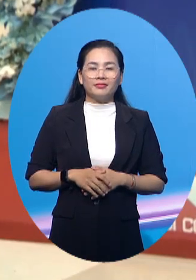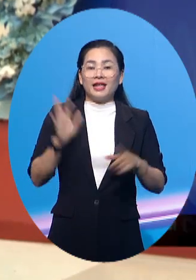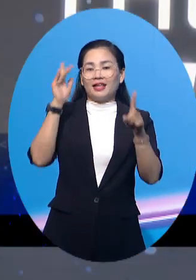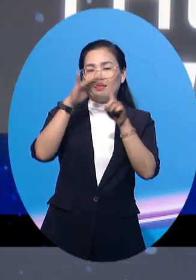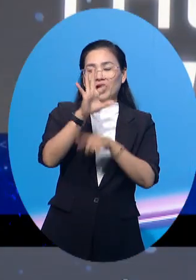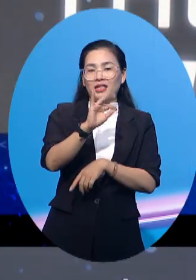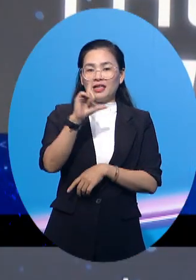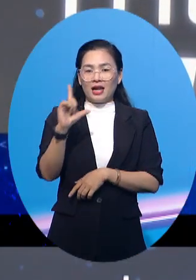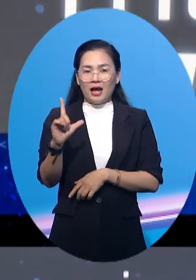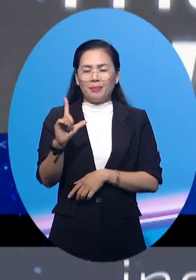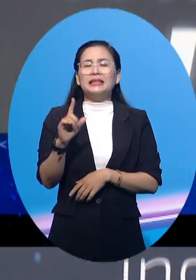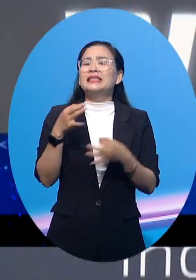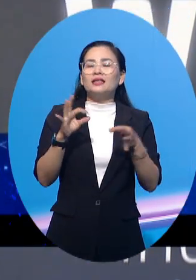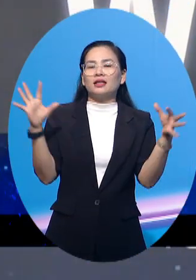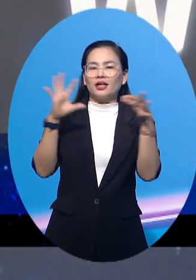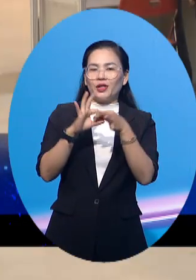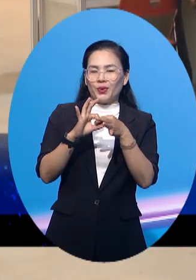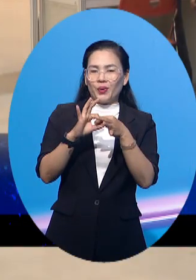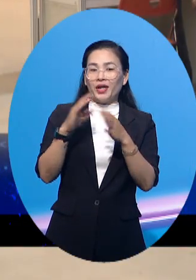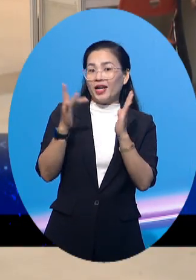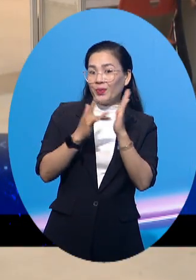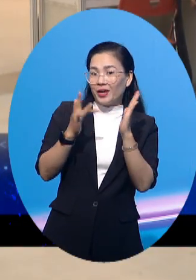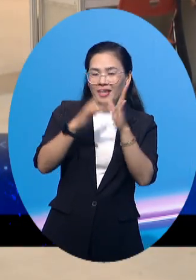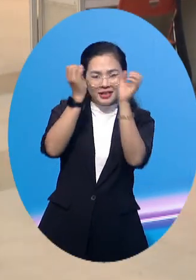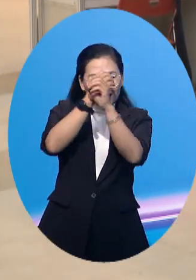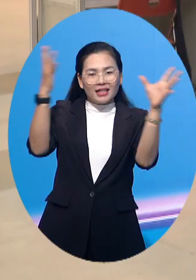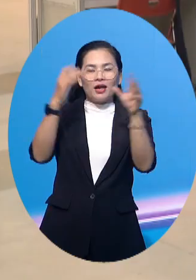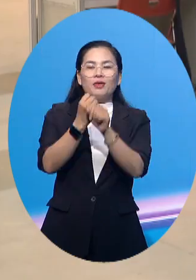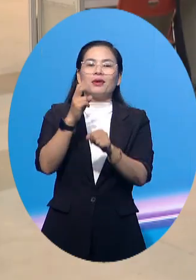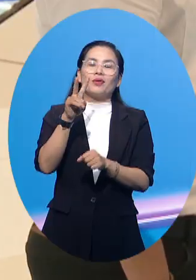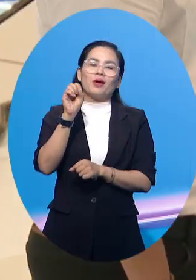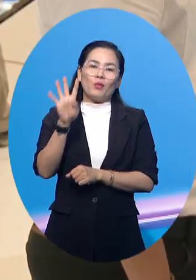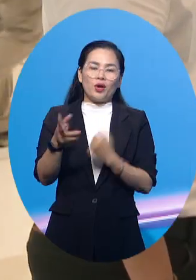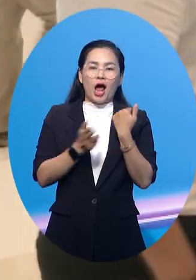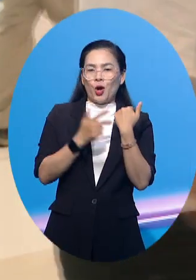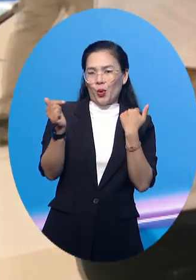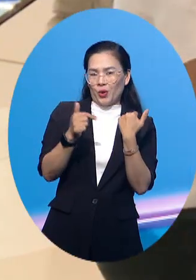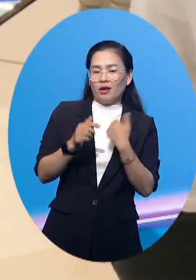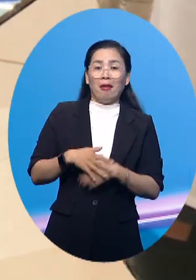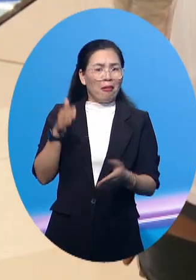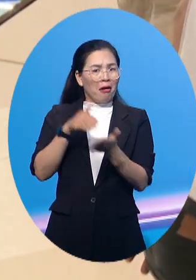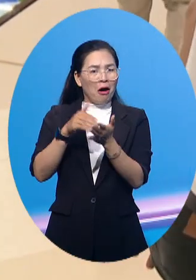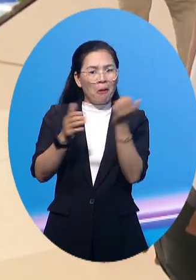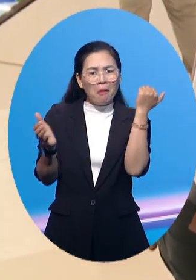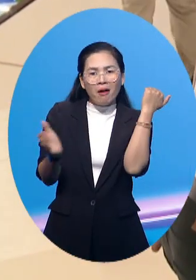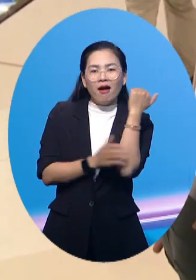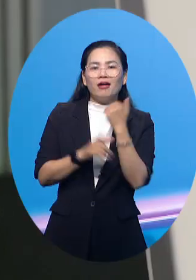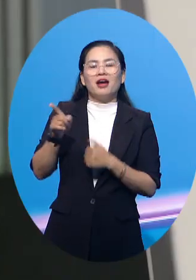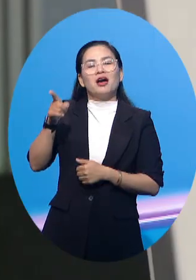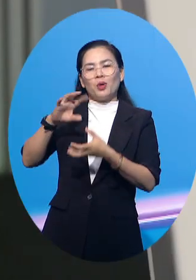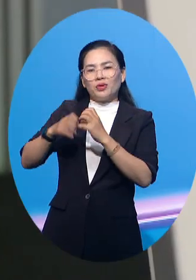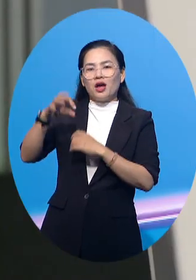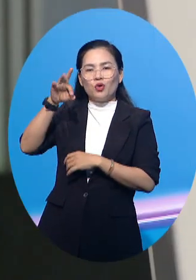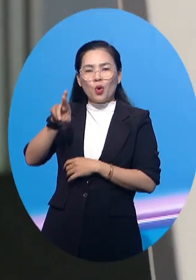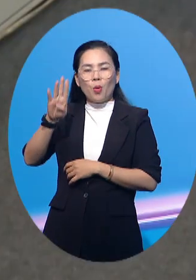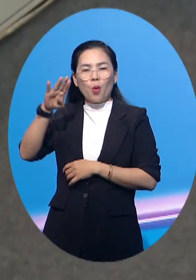Tham gia triển lãm kết nối công nghệ và đổi mới sáng tạo Việt Nam năm 2024 tại Hà Nội là một cơ hội lớn để RoboWorld giới thiệu các giải